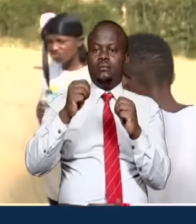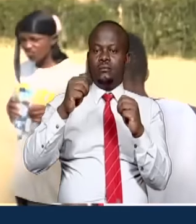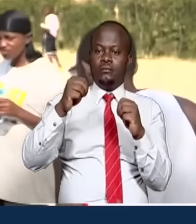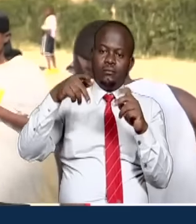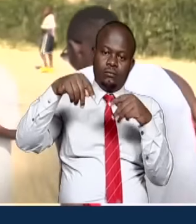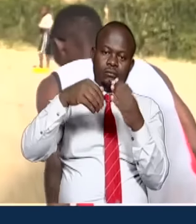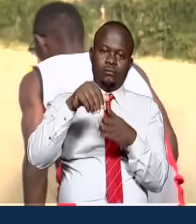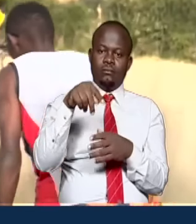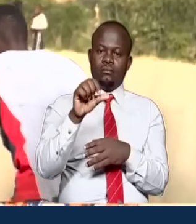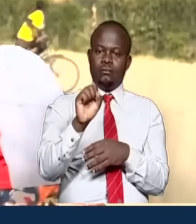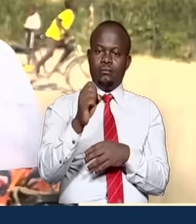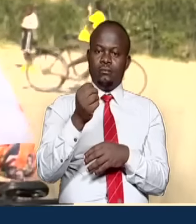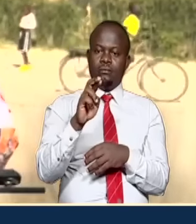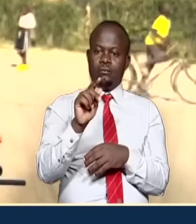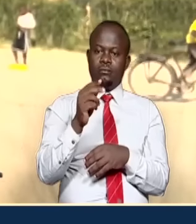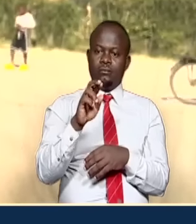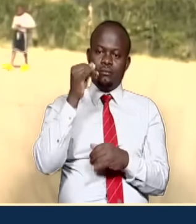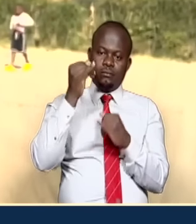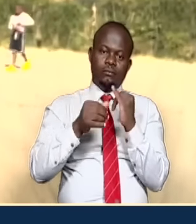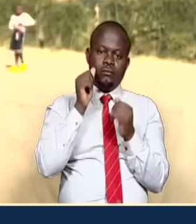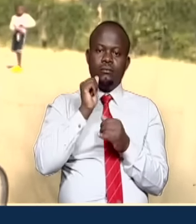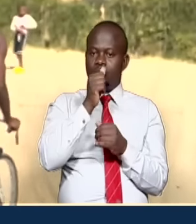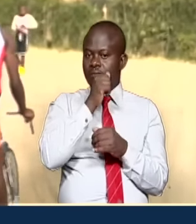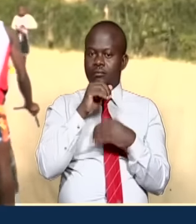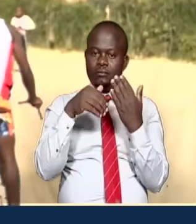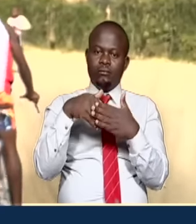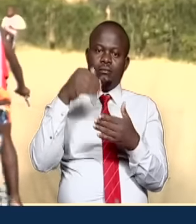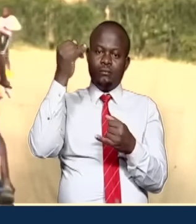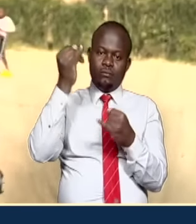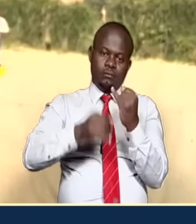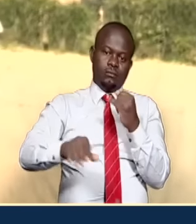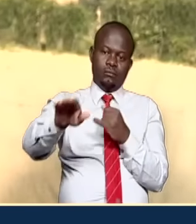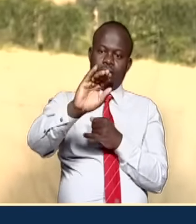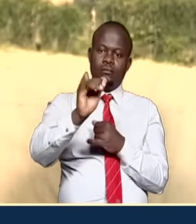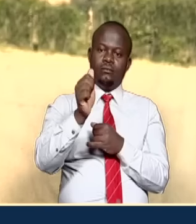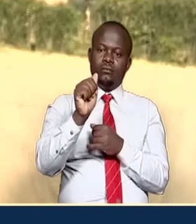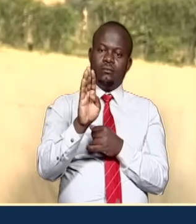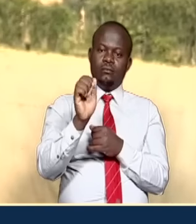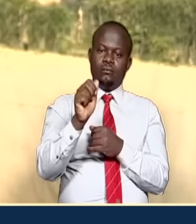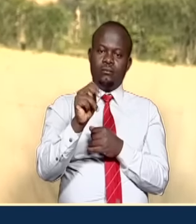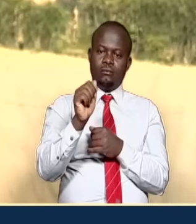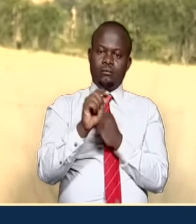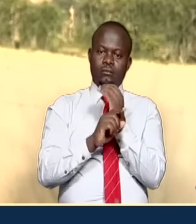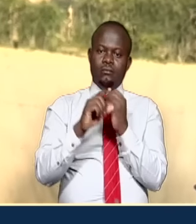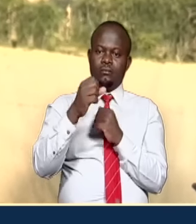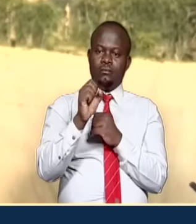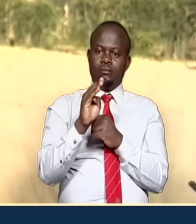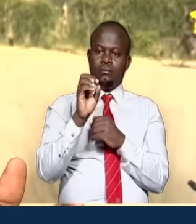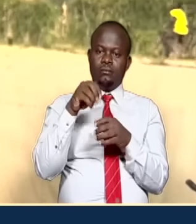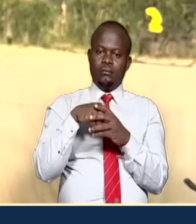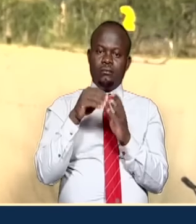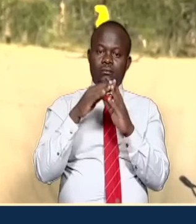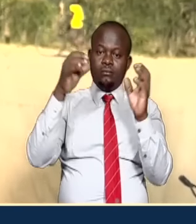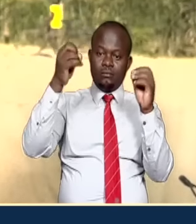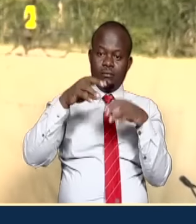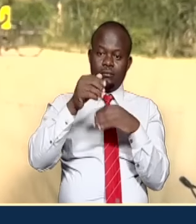bishaka fesi mbera kuri bisozwa kuri uyu wa gatandatu bikazasorezwa ijabana mu karere ka Gasabo mu mujyi wa Kigali ari